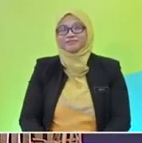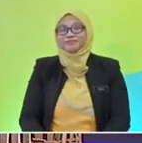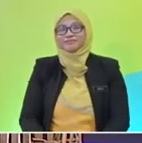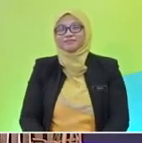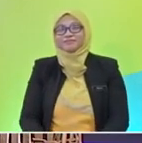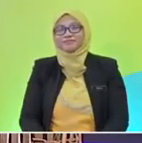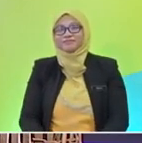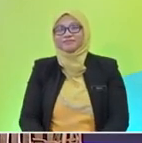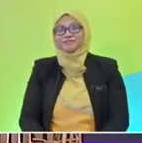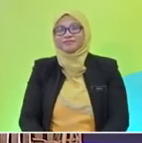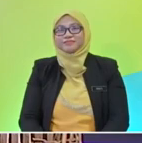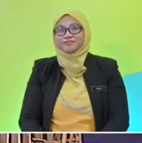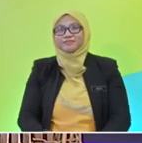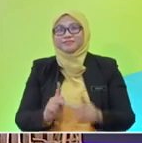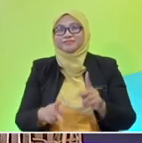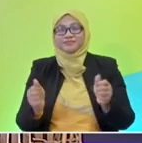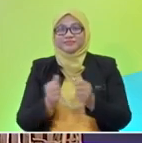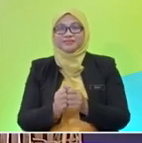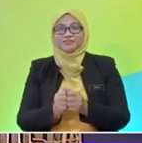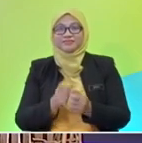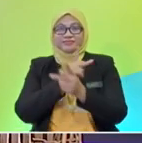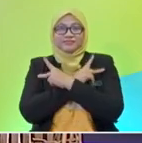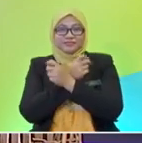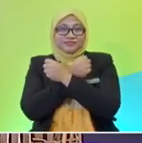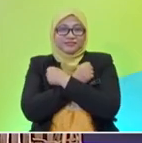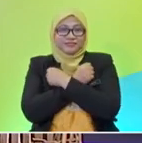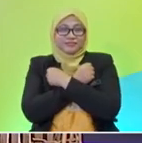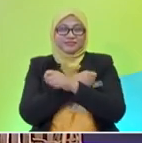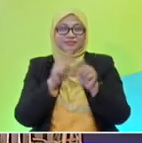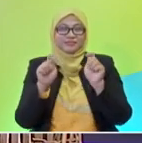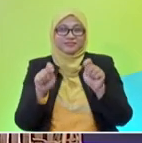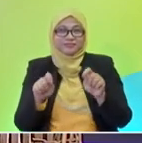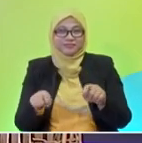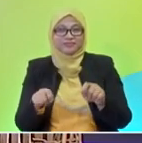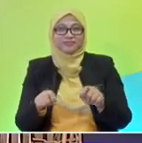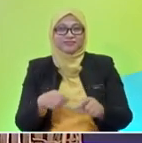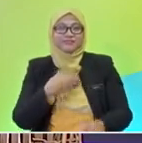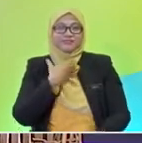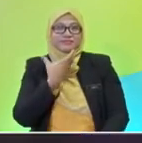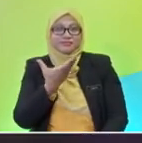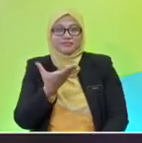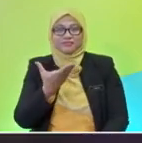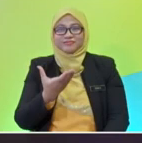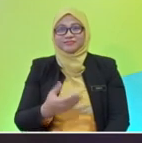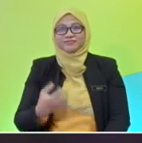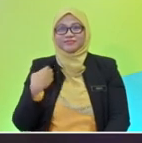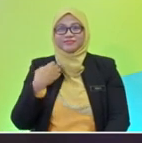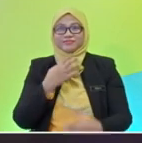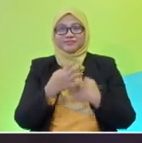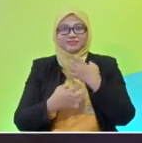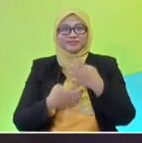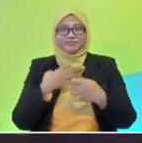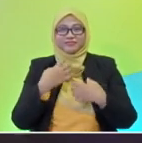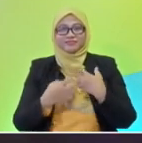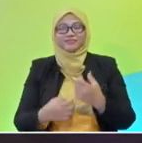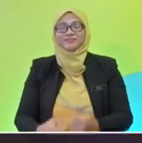Nilai kesedihan. Kalau sayu dengan kasih sayang, perlu disampaikan dengan nada yang penuh kasih sayang. Kena ada emosi tu, seperti nasihat Cikgu